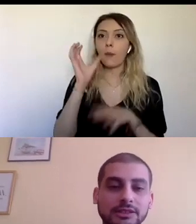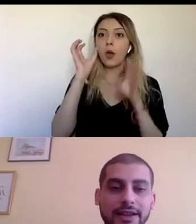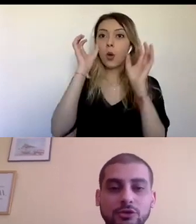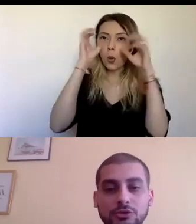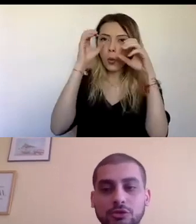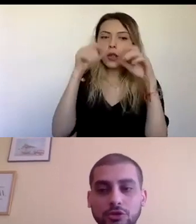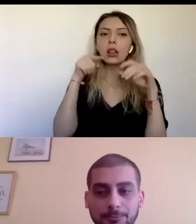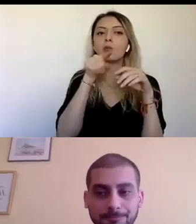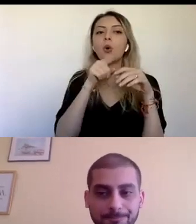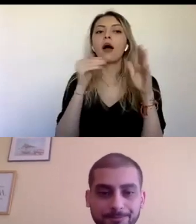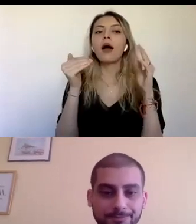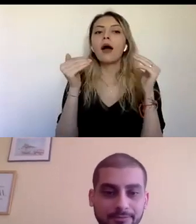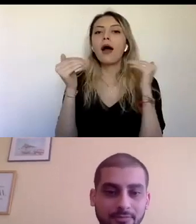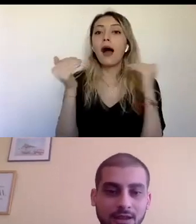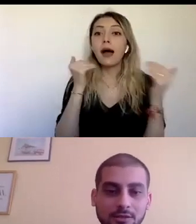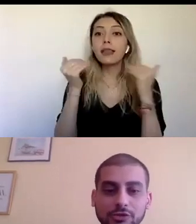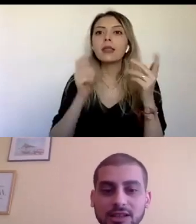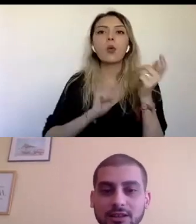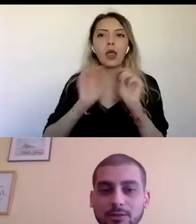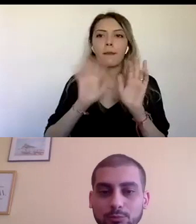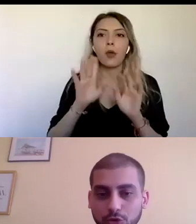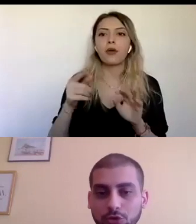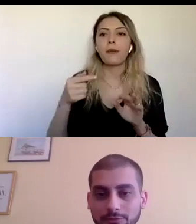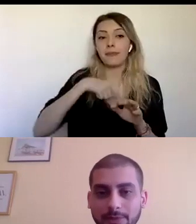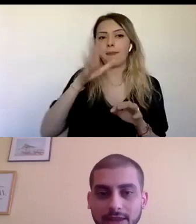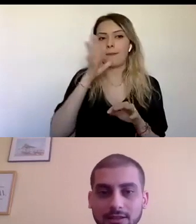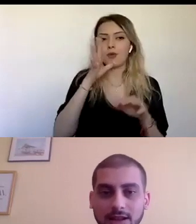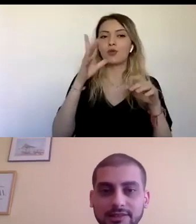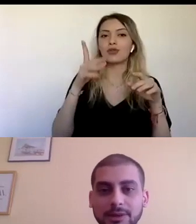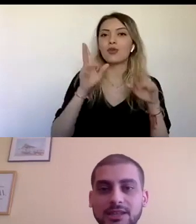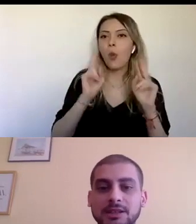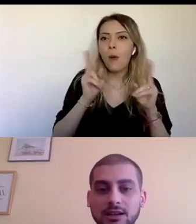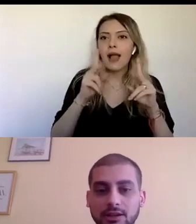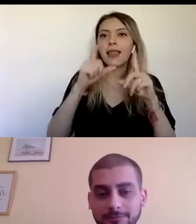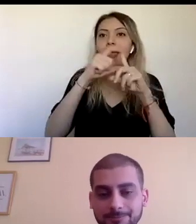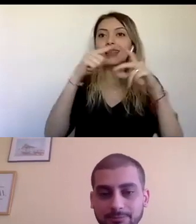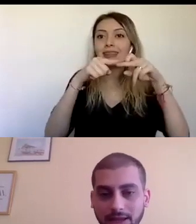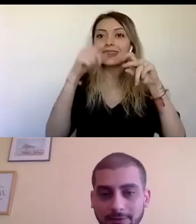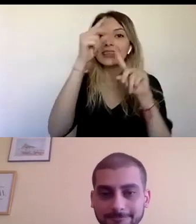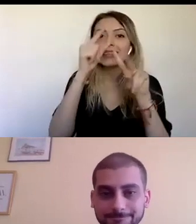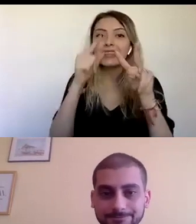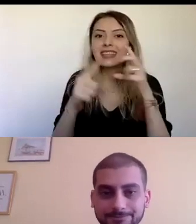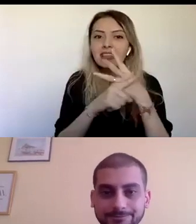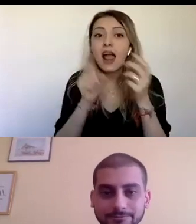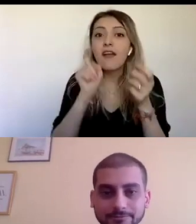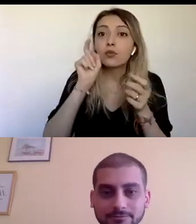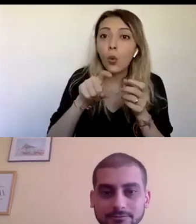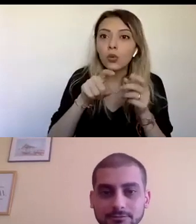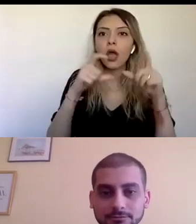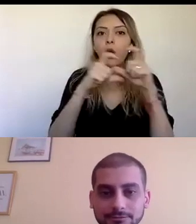adresi drive.google.com. Dolayısıyla bu mail aslında bir kimlik avı maili.